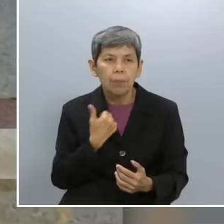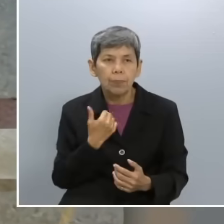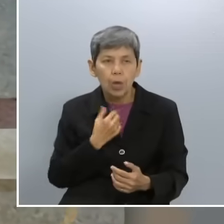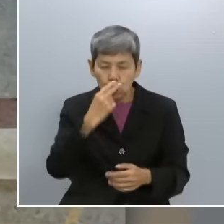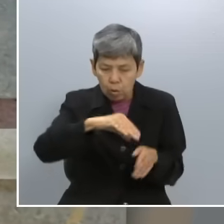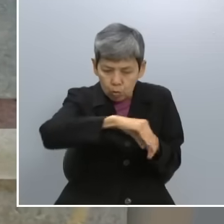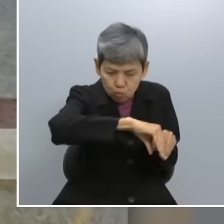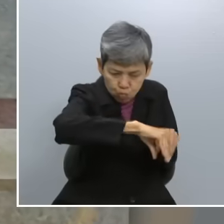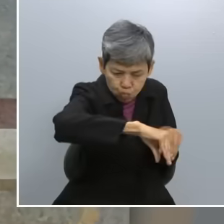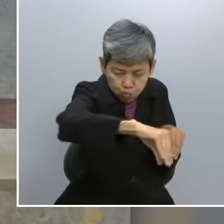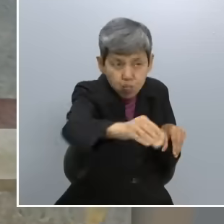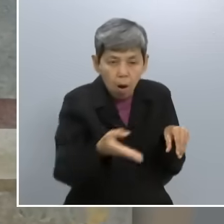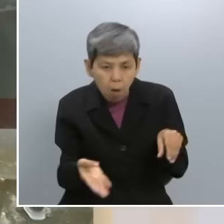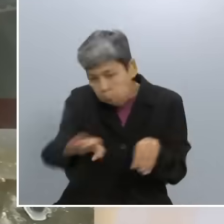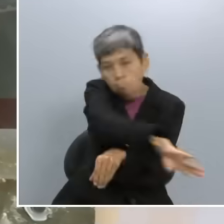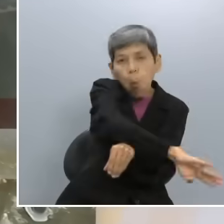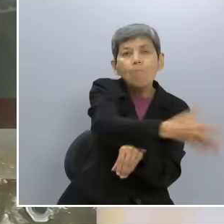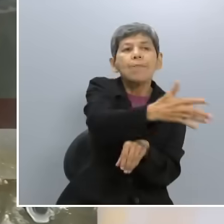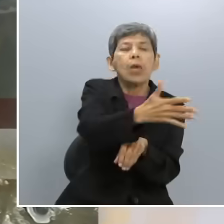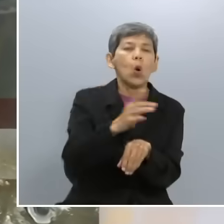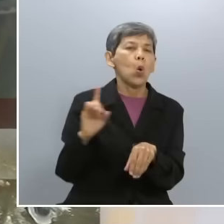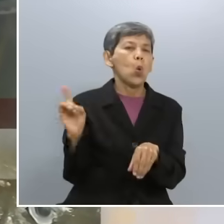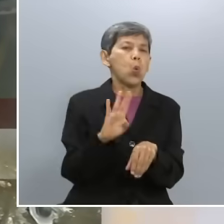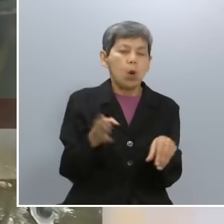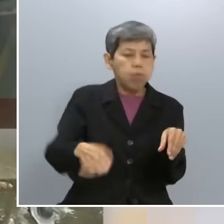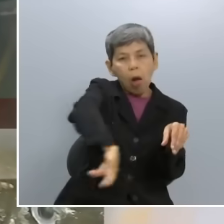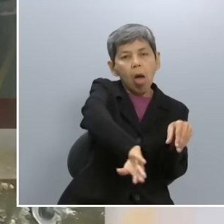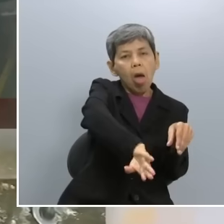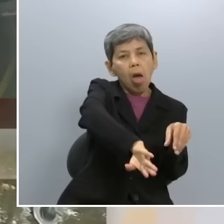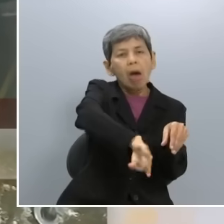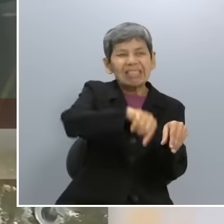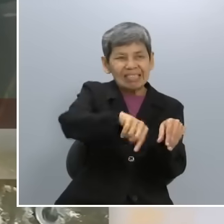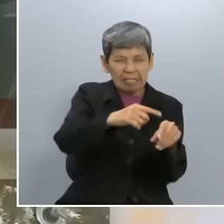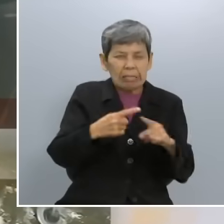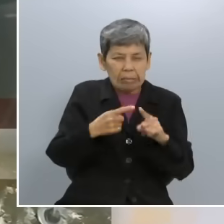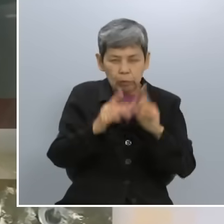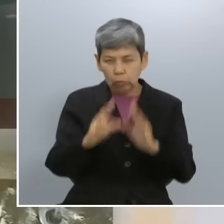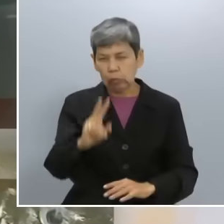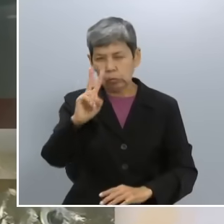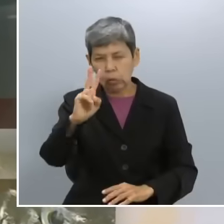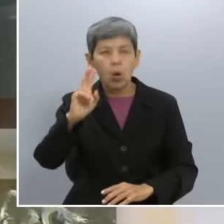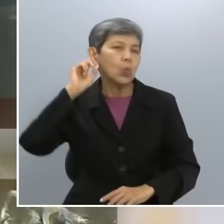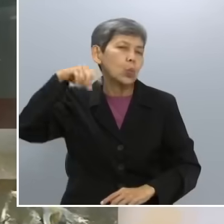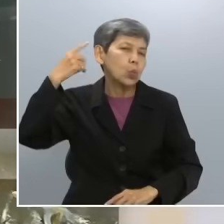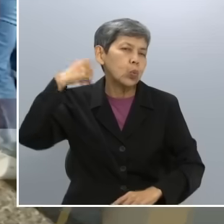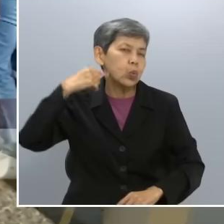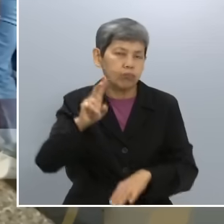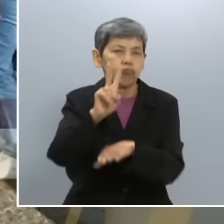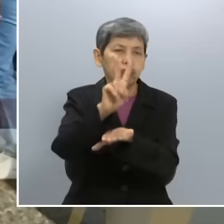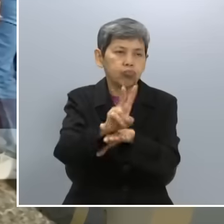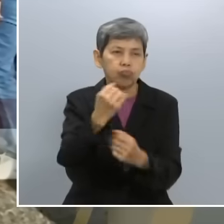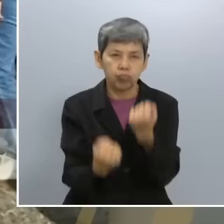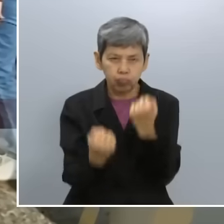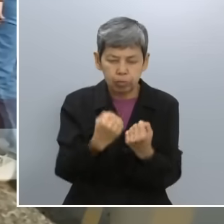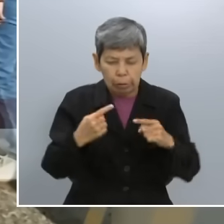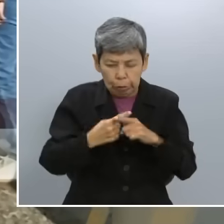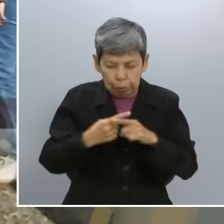ทางเอาไว้อ่ะค่ะรถก็ไม่ตกลงไปที่พื้นถนนด้านล่างมีคนเจ็บ 2คนค่ะเป็นผู้หญิงทั้งคู่นะคะมี